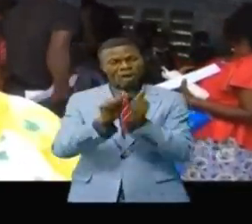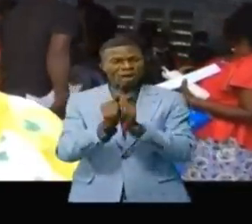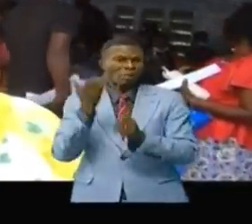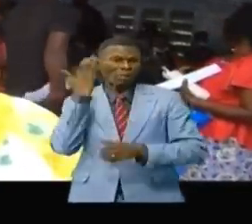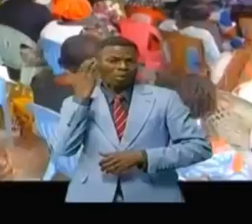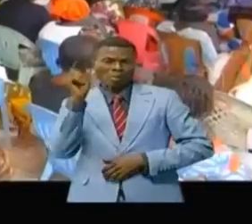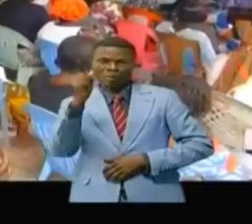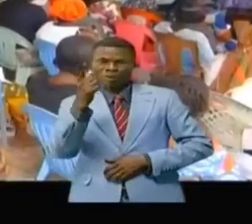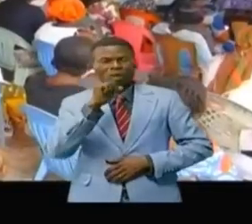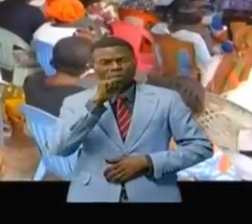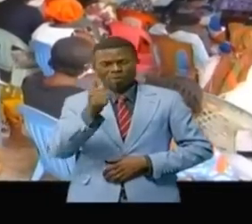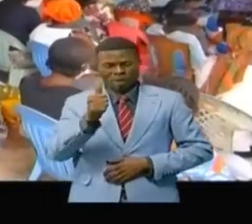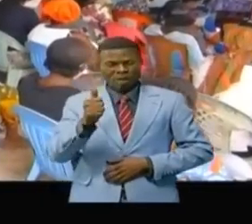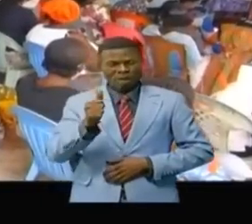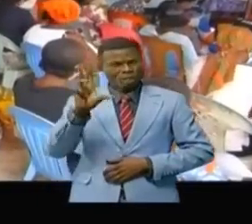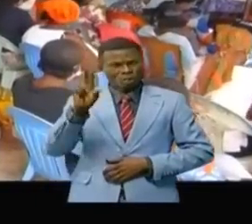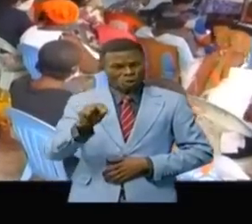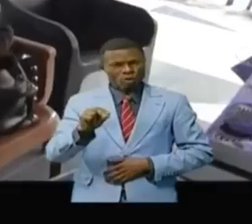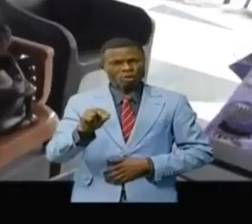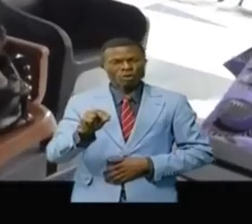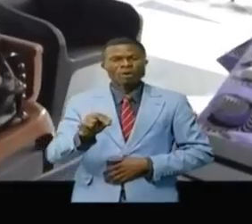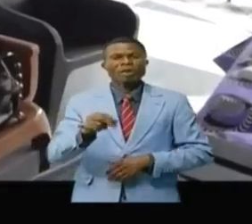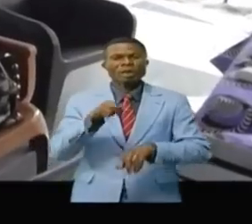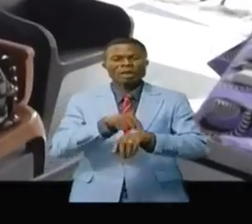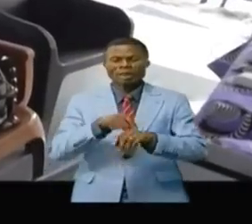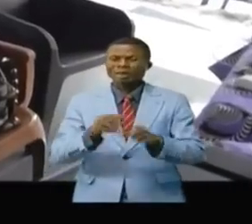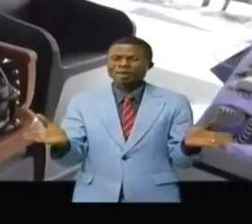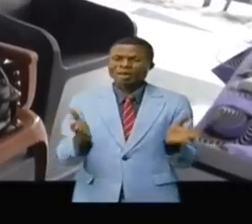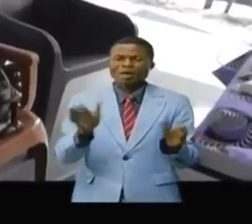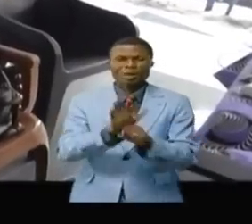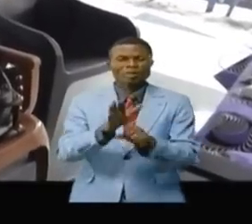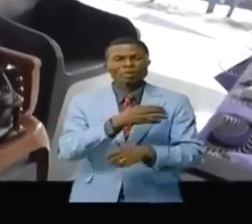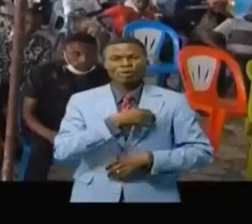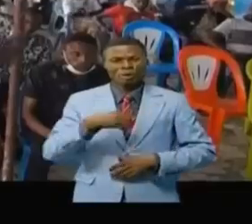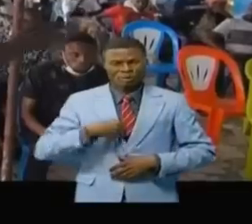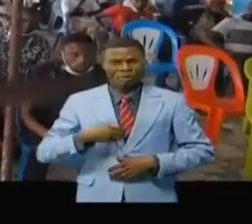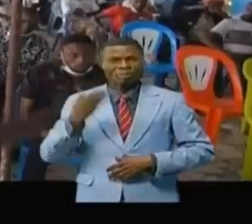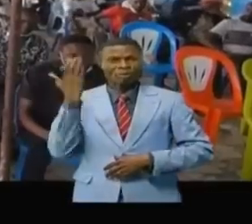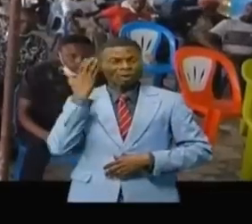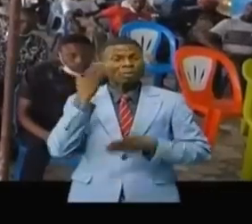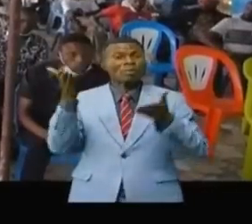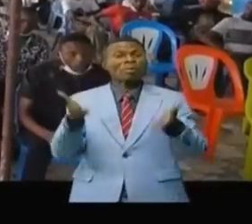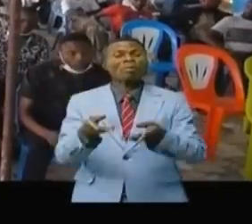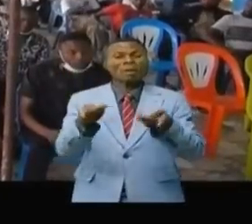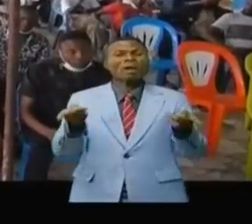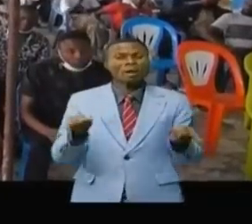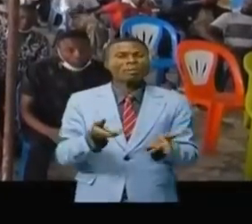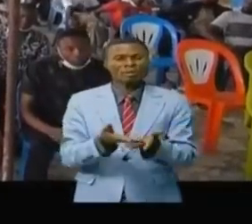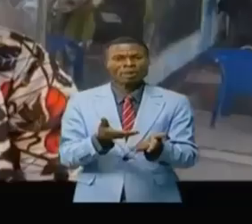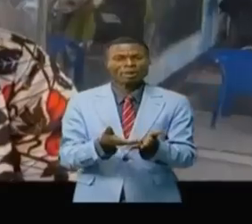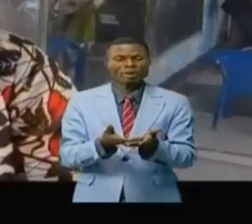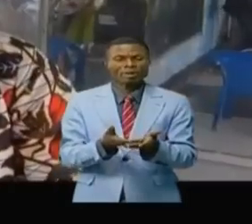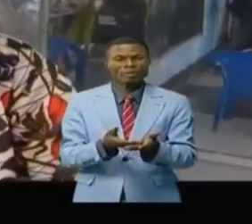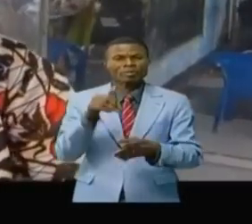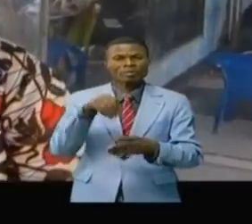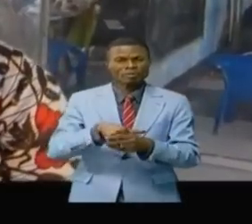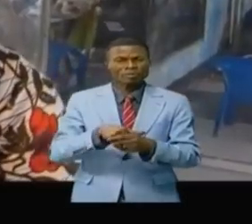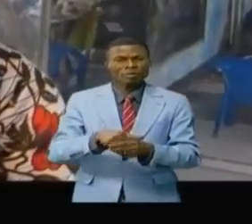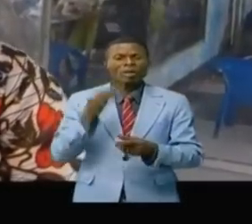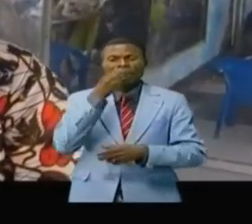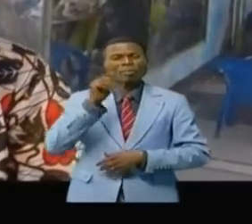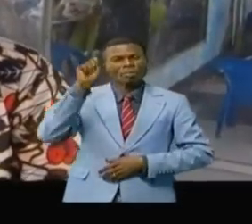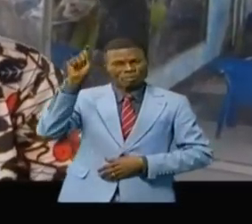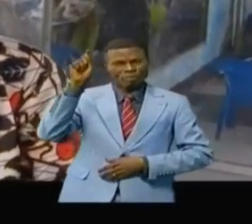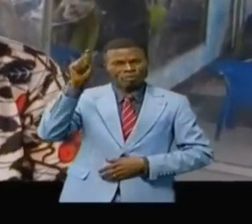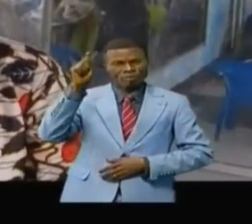affaire d'hommes. Ce fut un moment qui a motivé les femmes et les hommes présents sur ces lieux qui, à travers leurs